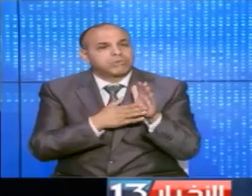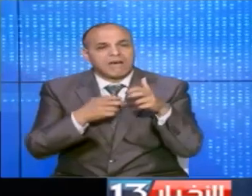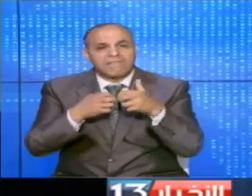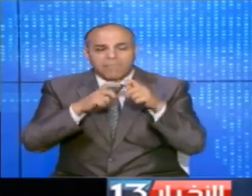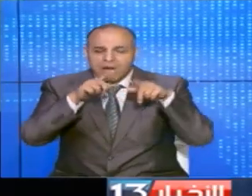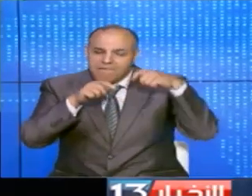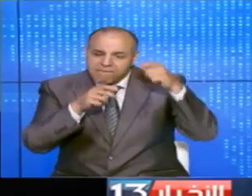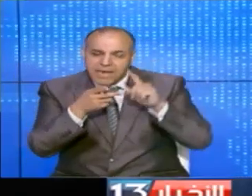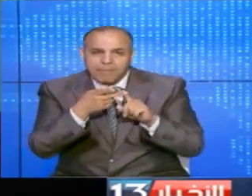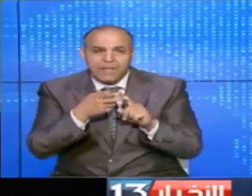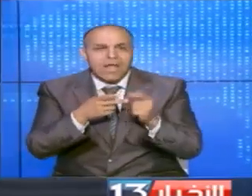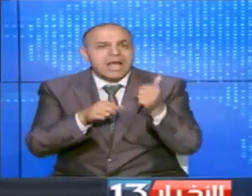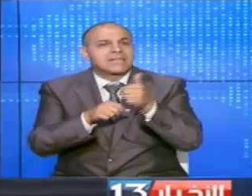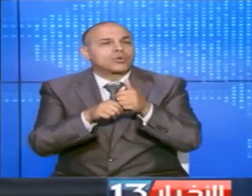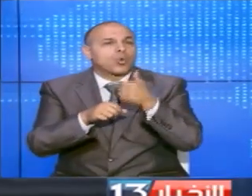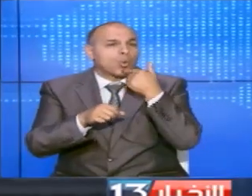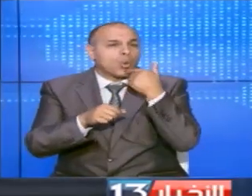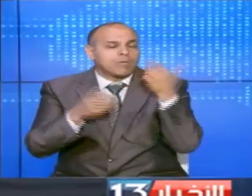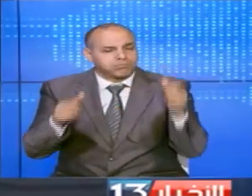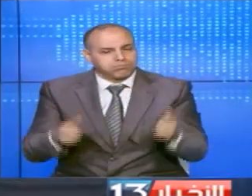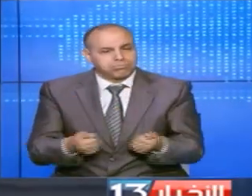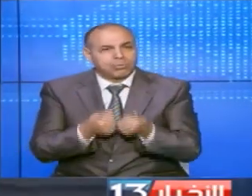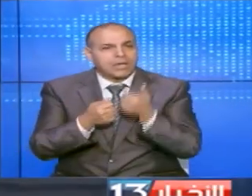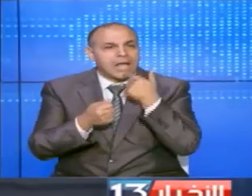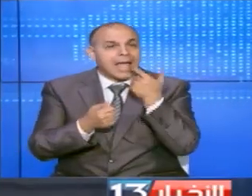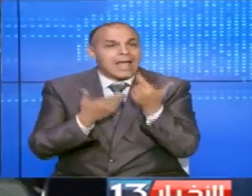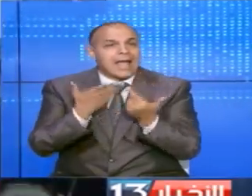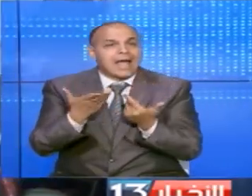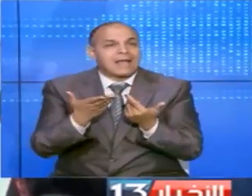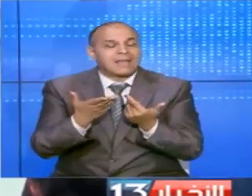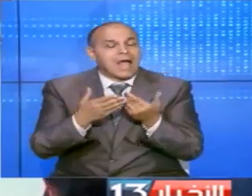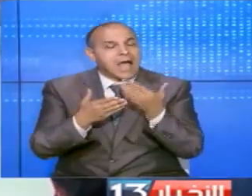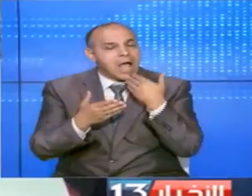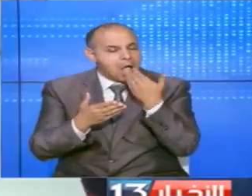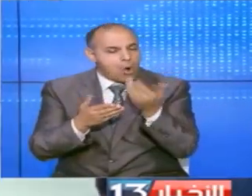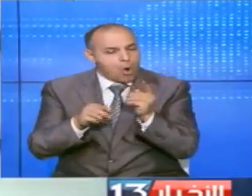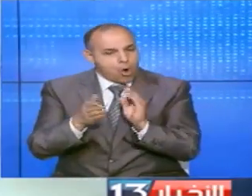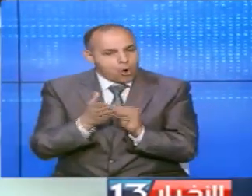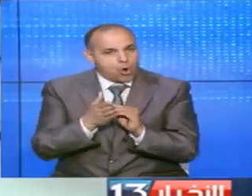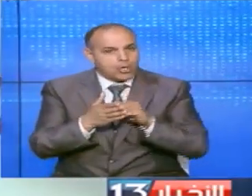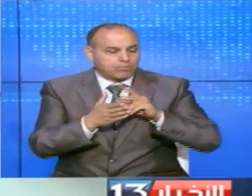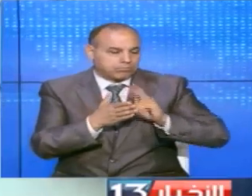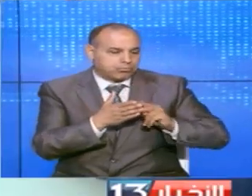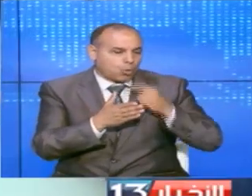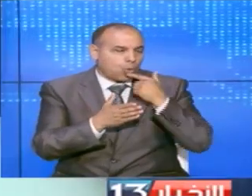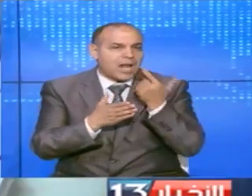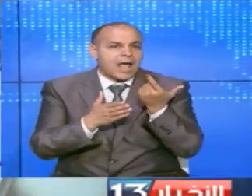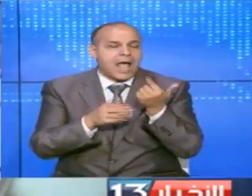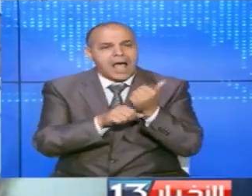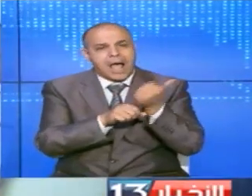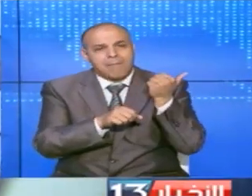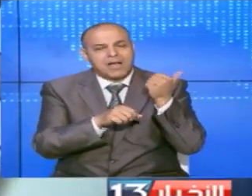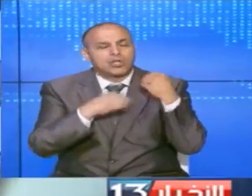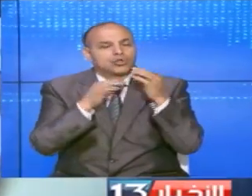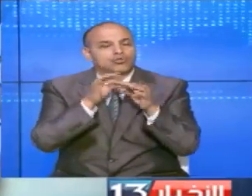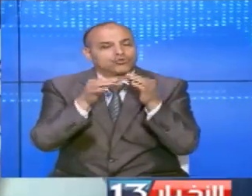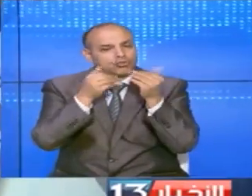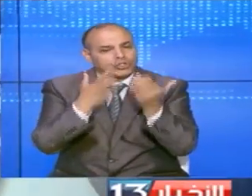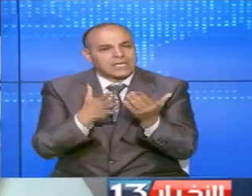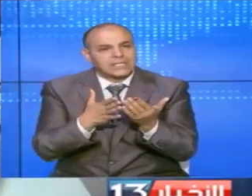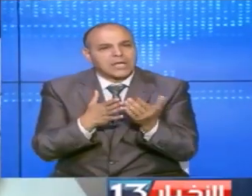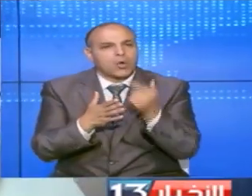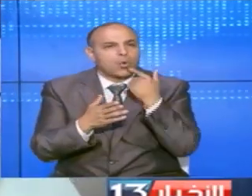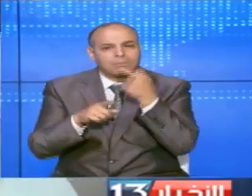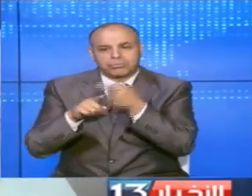وثائقيه اسفت فعاليات التظاهره التي تم اخيرا لها ايضا توقيع اصدارات العام الماضي الجائزه التي